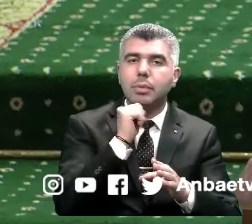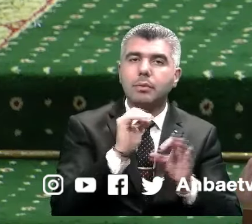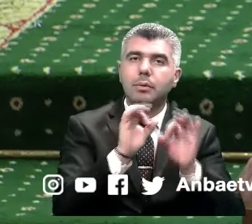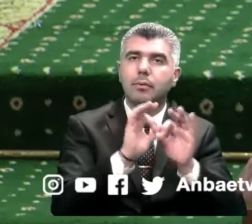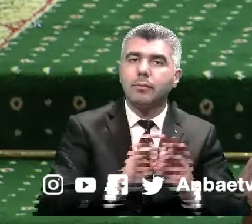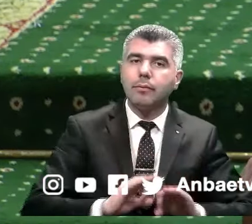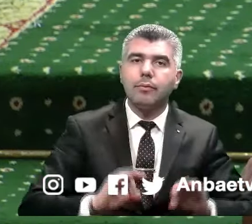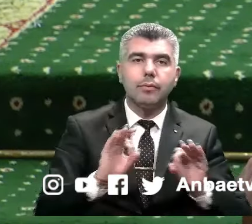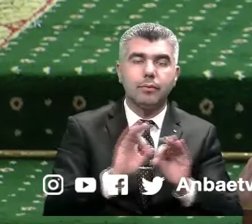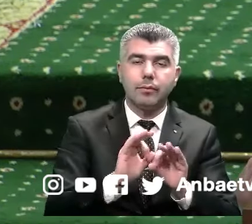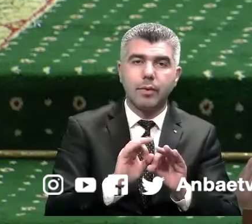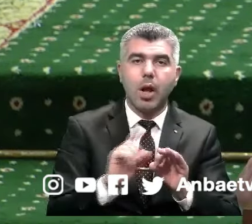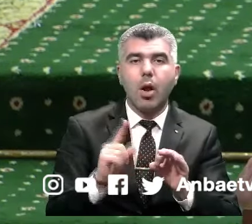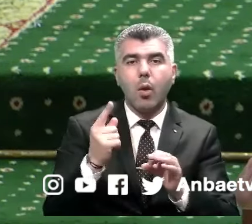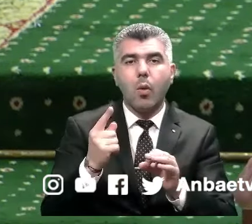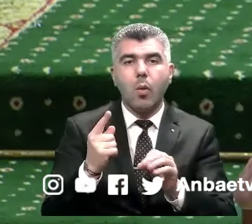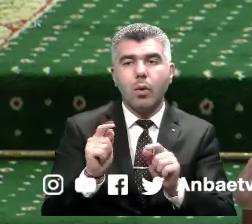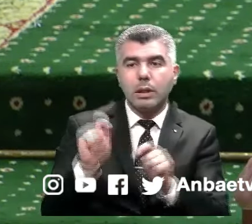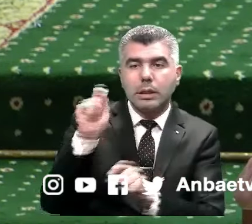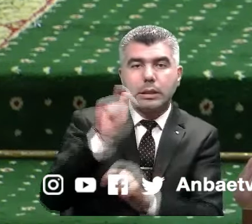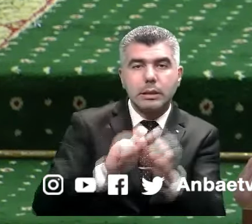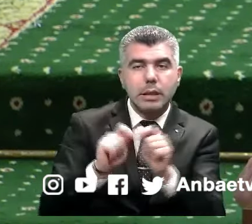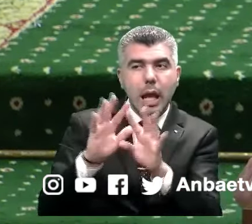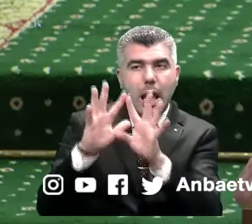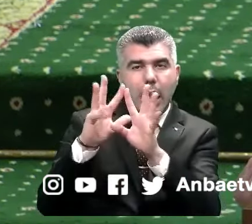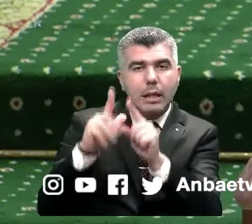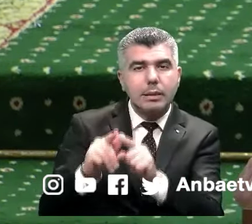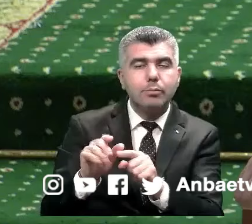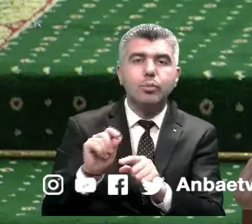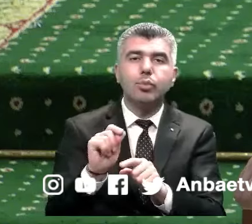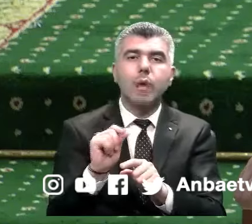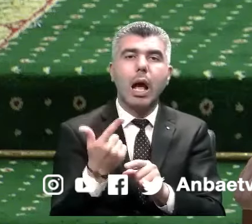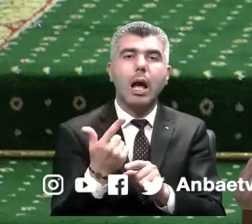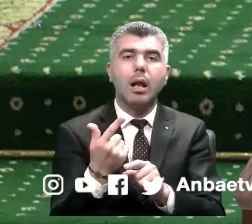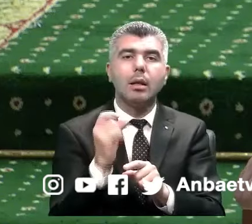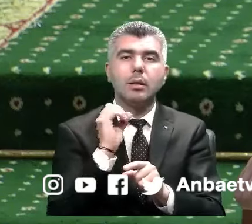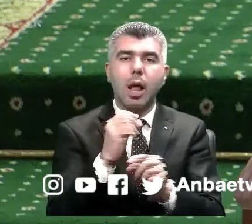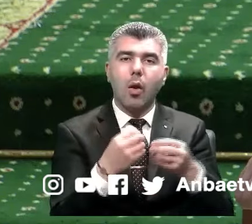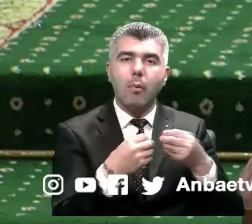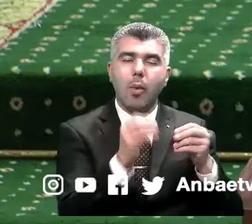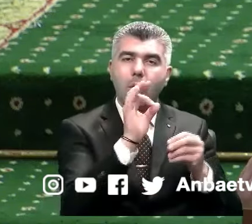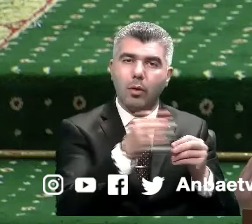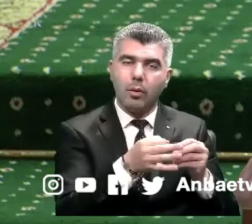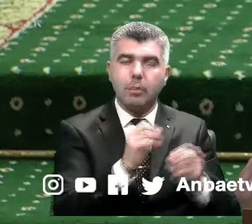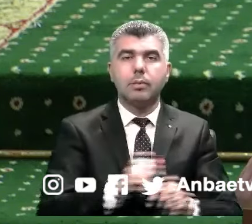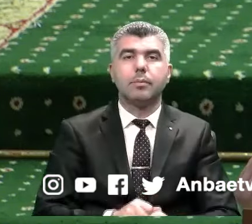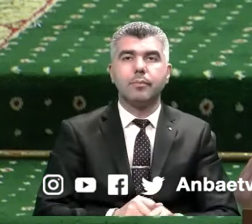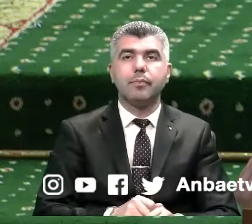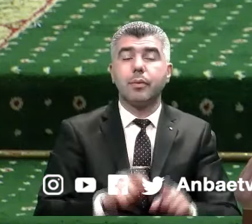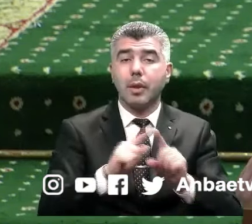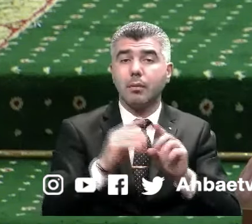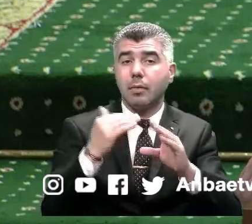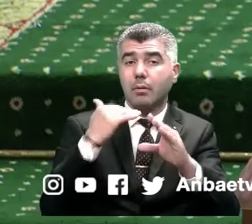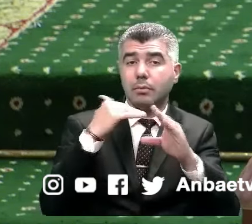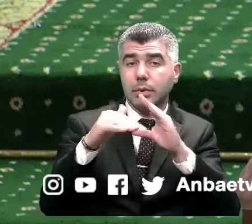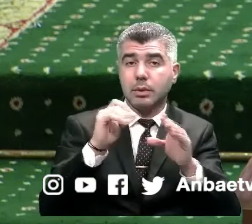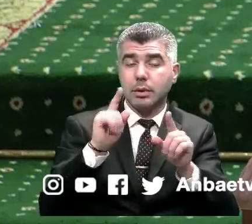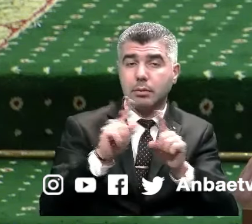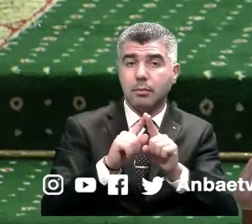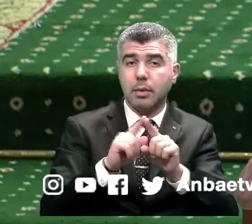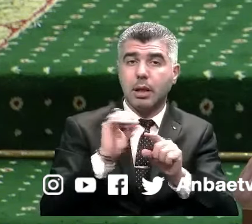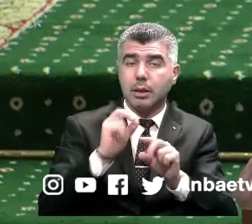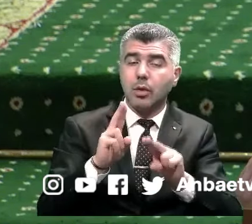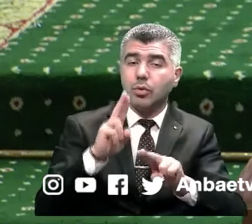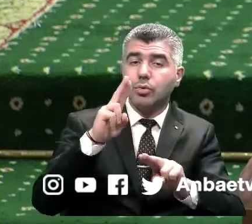مسطره التصفيه وعين من منها باهميه هذا الملف بادرت الوكاله بمراه سنديك بمراسله سنديك